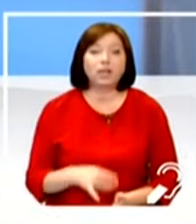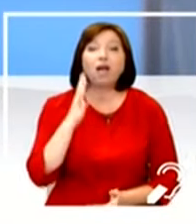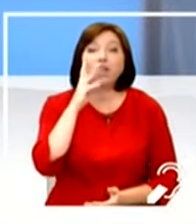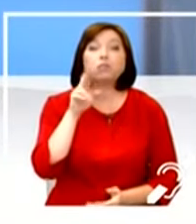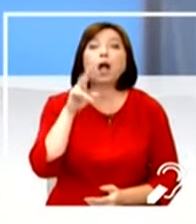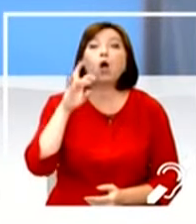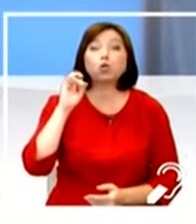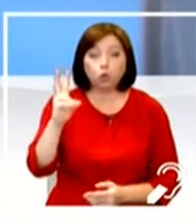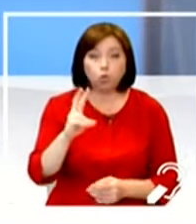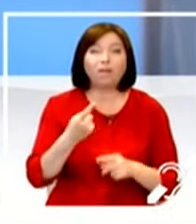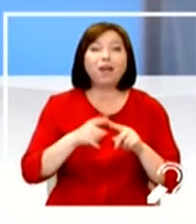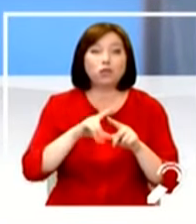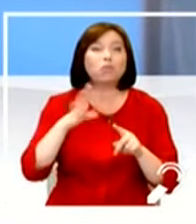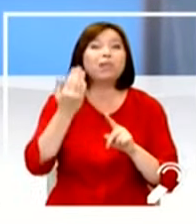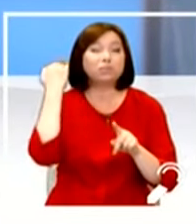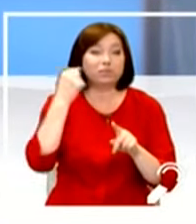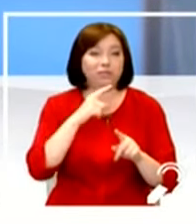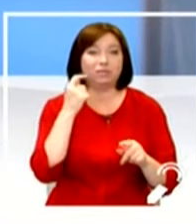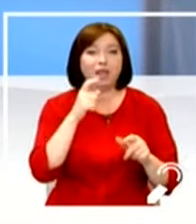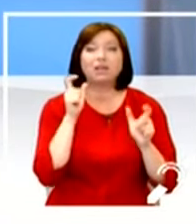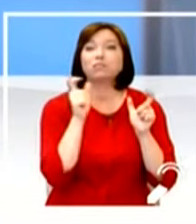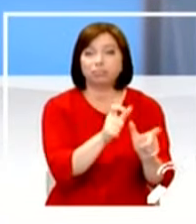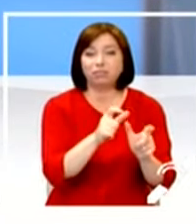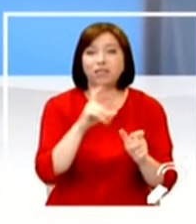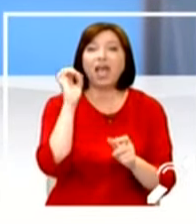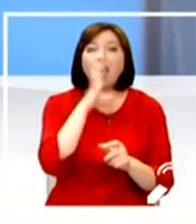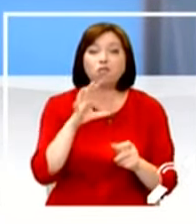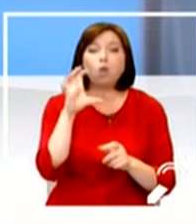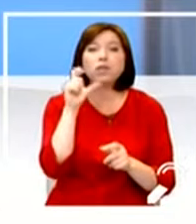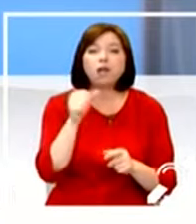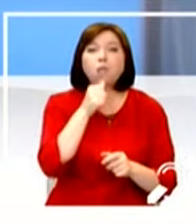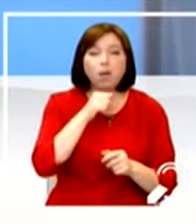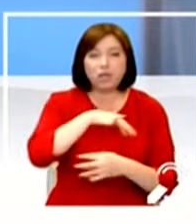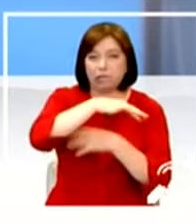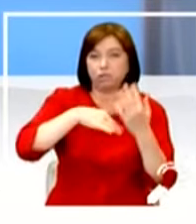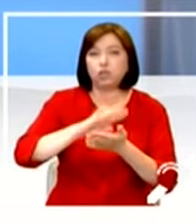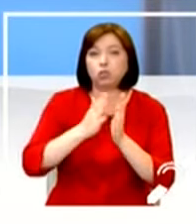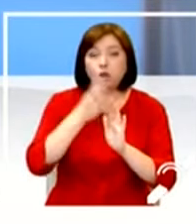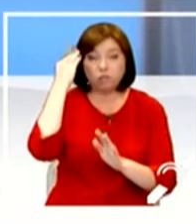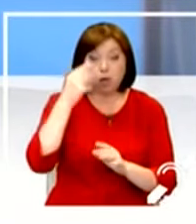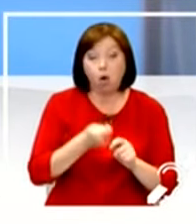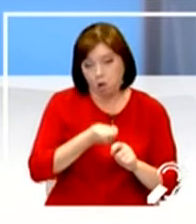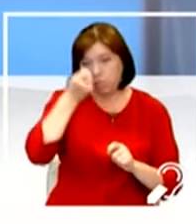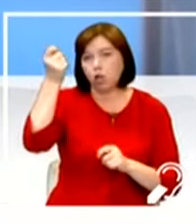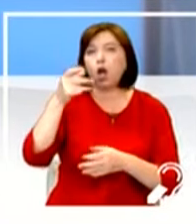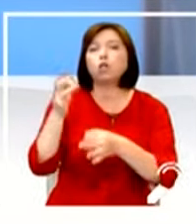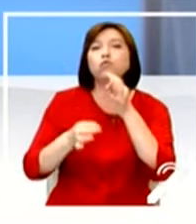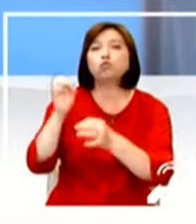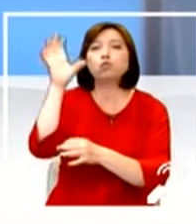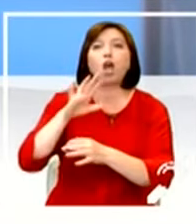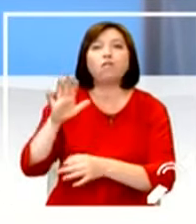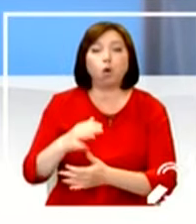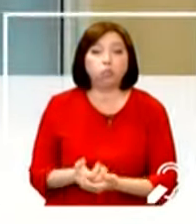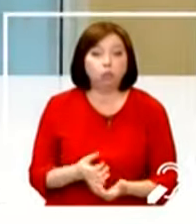Vladimir Plahotniuc sancționat de Uniunea Europeană pentru tentative de destabilizare a Republicii Moldova, dat în judecată Consiliul Uniunii